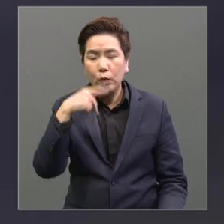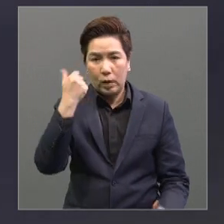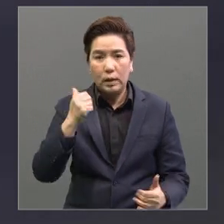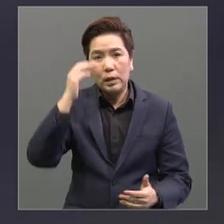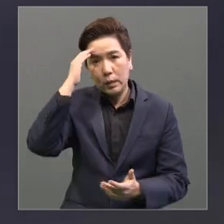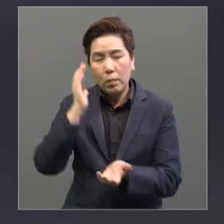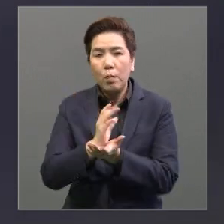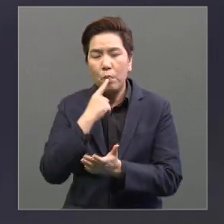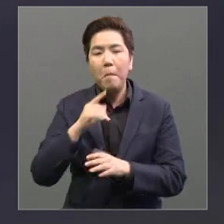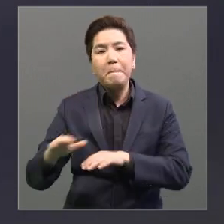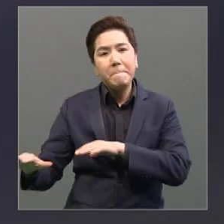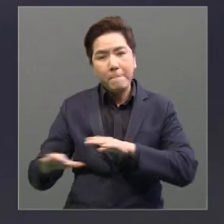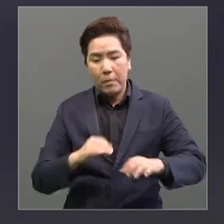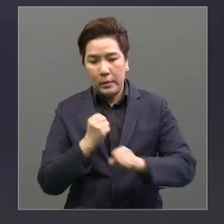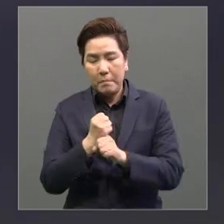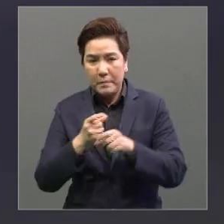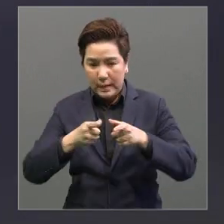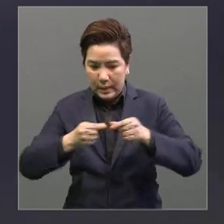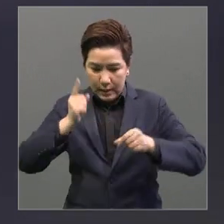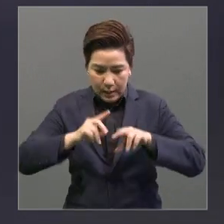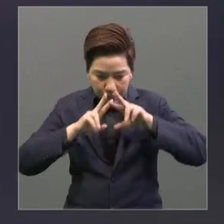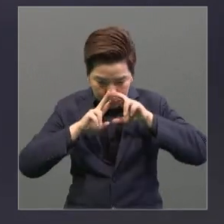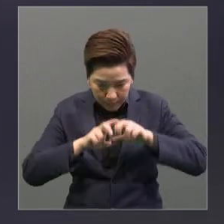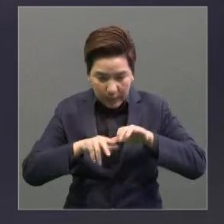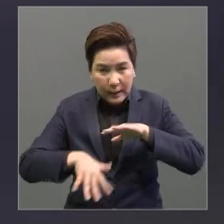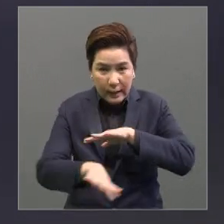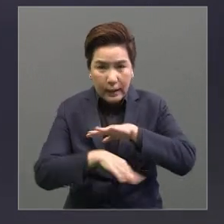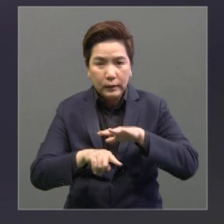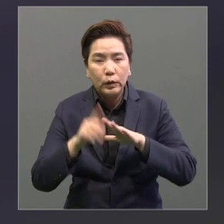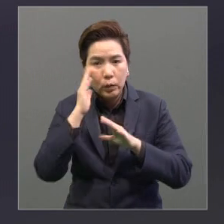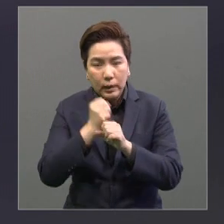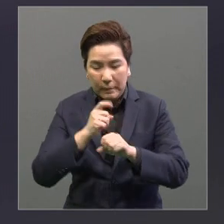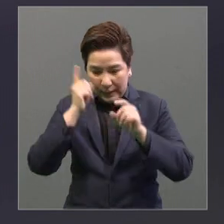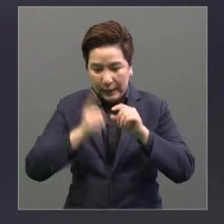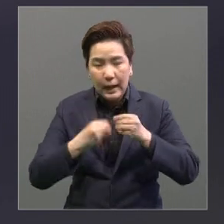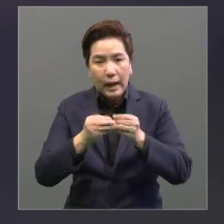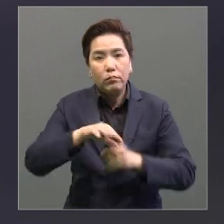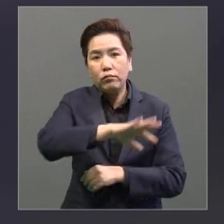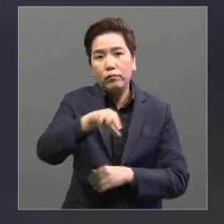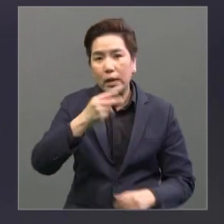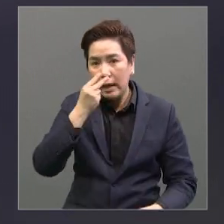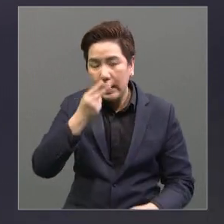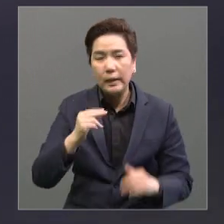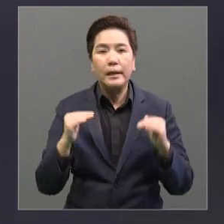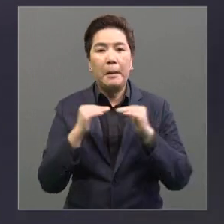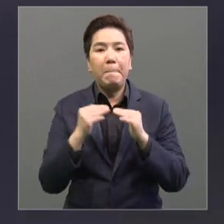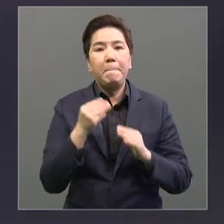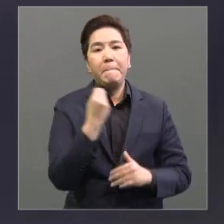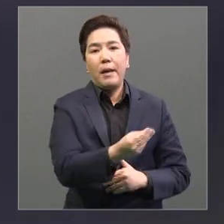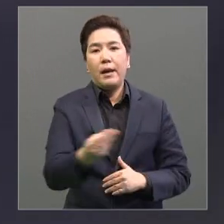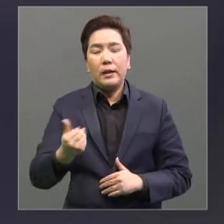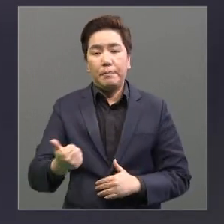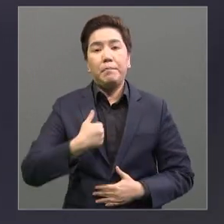นี่ยยืนยันว่าพร้อมจะดำเนินการตามข้อเท็จจริงและพยานหลักฐานที่มีเพื่อจะทำความจริงให้ปรากฏให้กระจ่างให้เป็นธรรมกับทุกฝ่าย